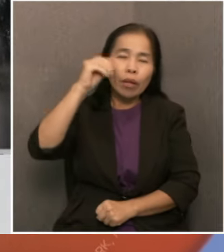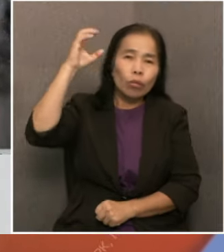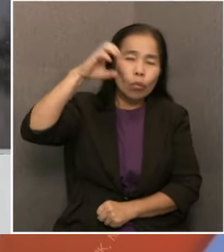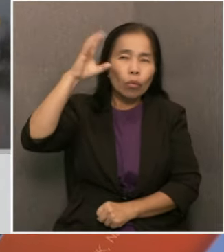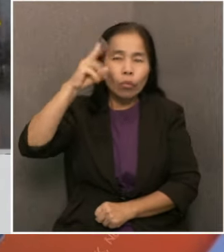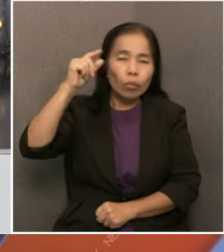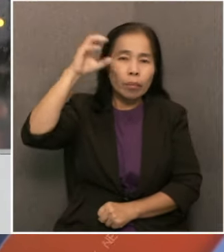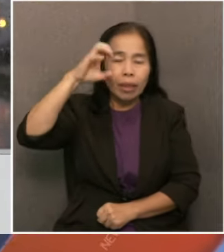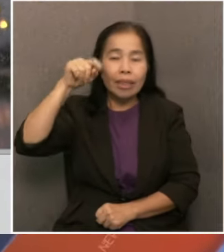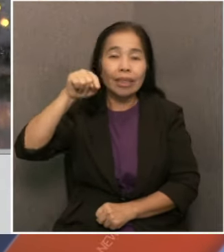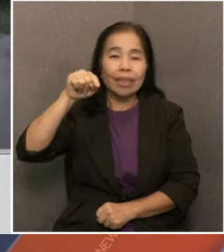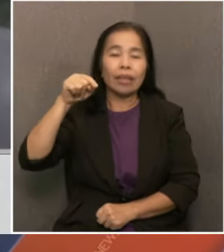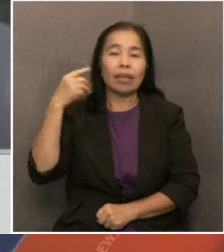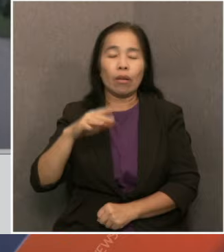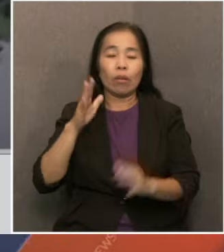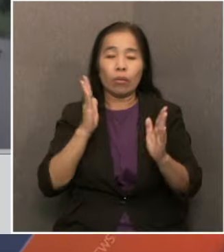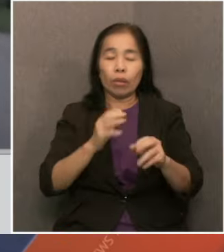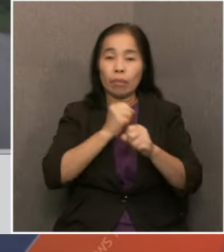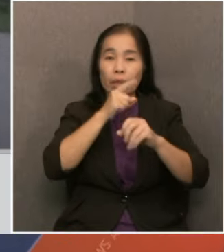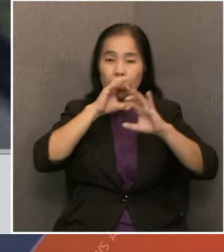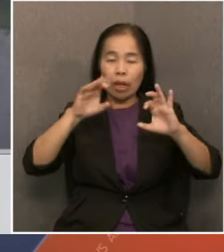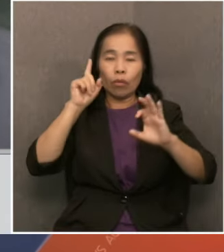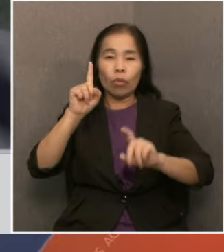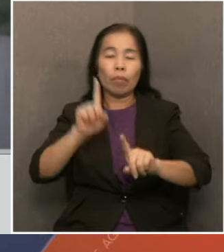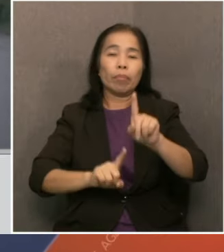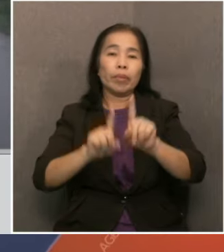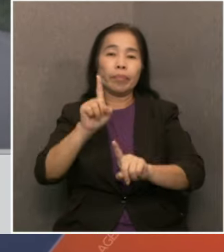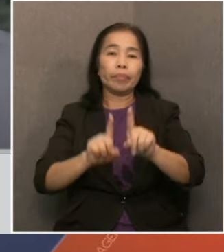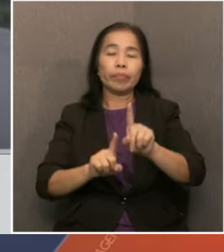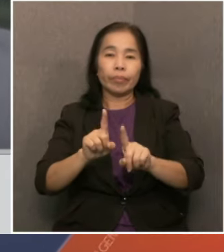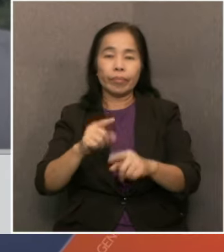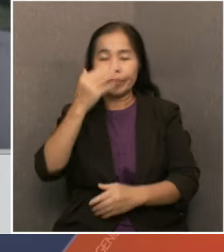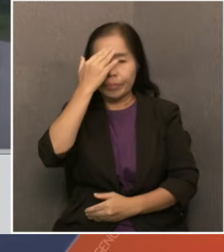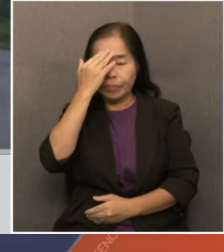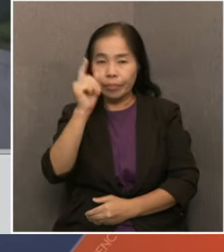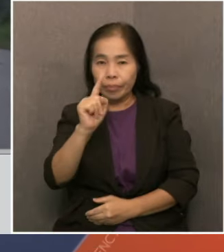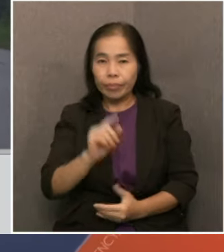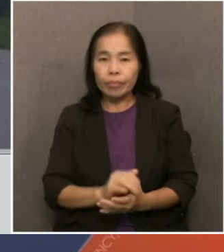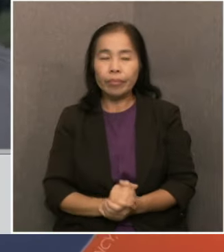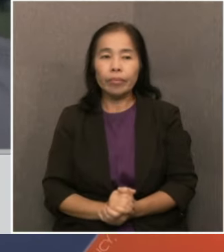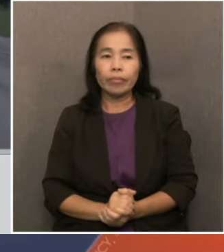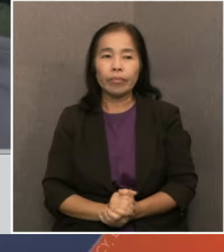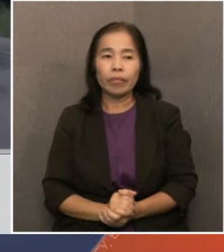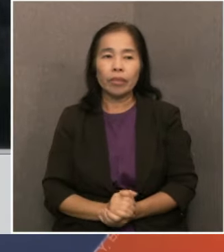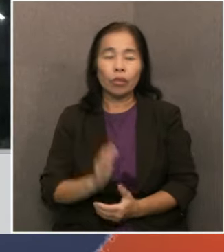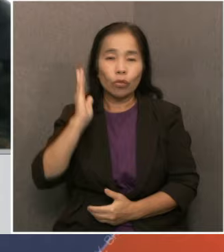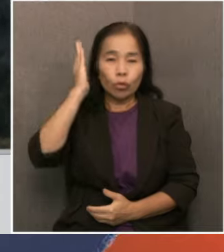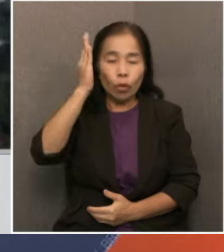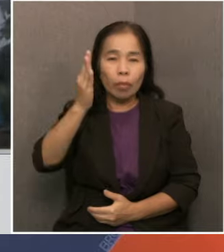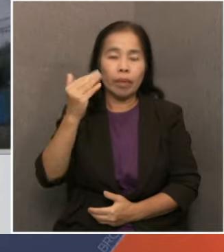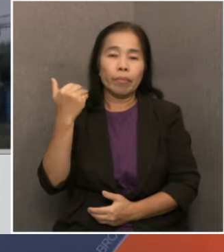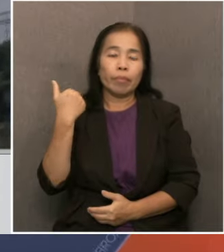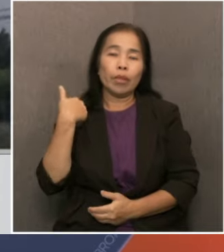ที่ทางหนอยงานจะตองไปประเมินเพระวา LEANใหสิ่หากรยาตุลา